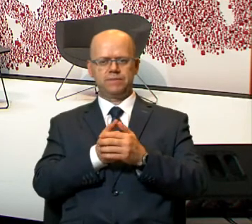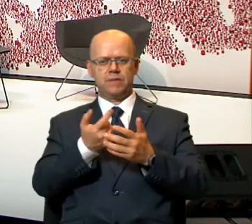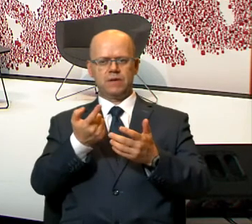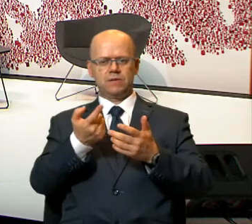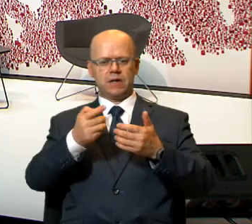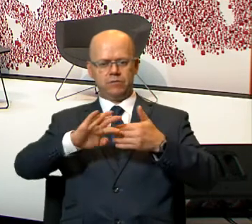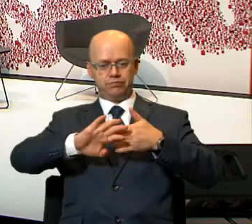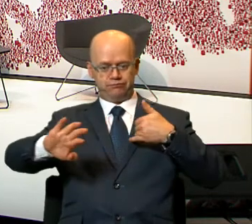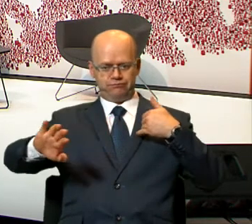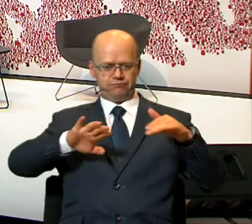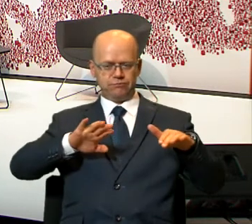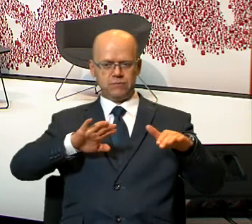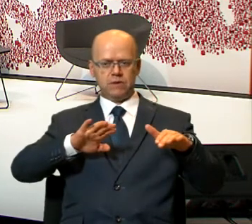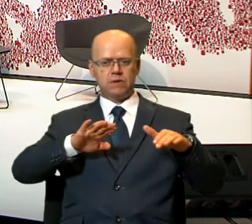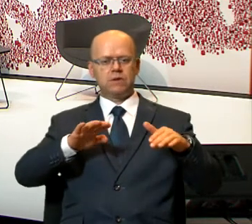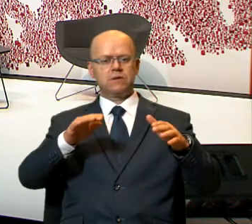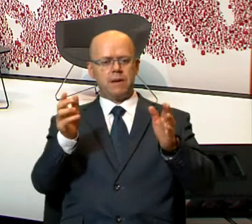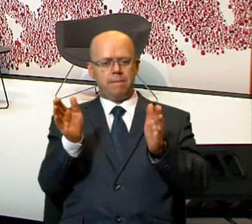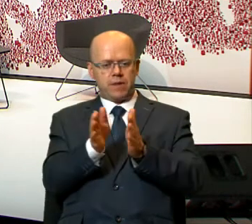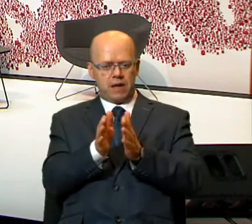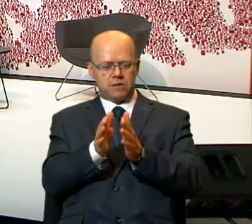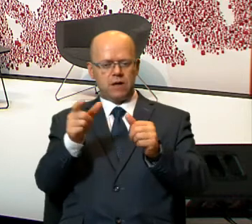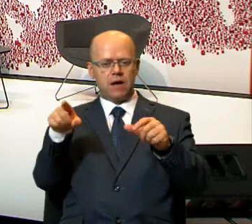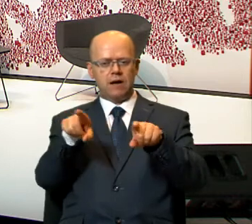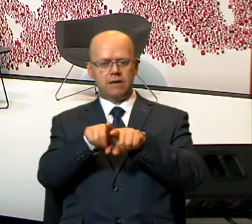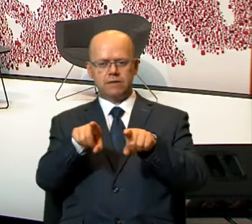wyobcowanie, ale również na poziomie makro pojawia się